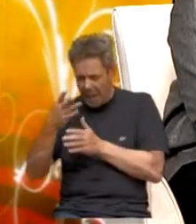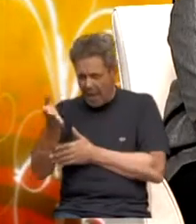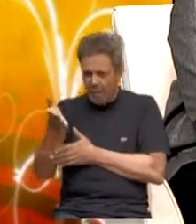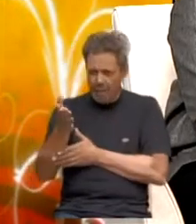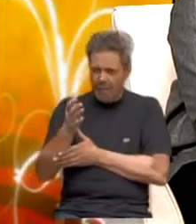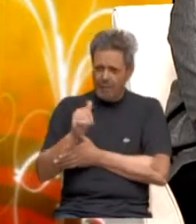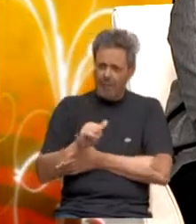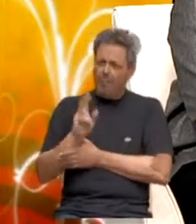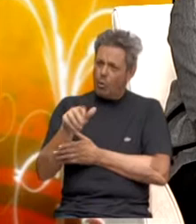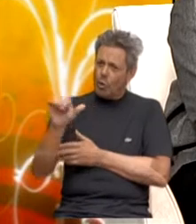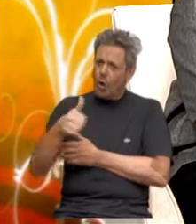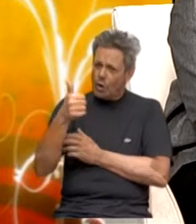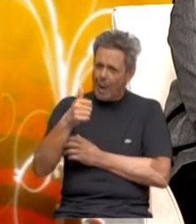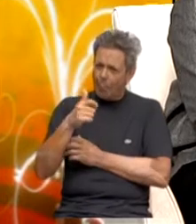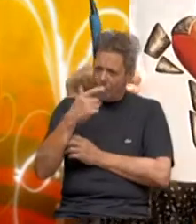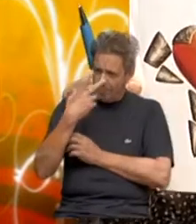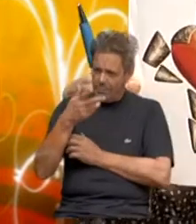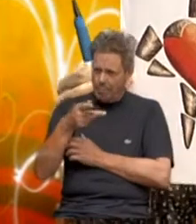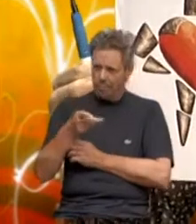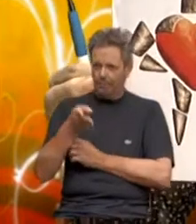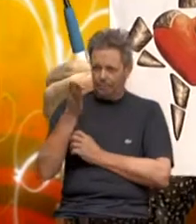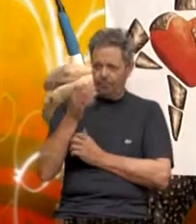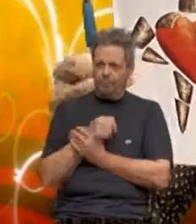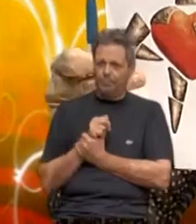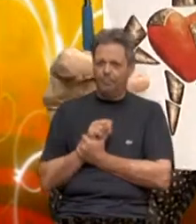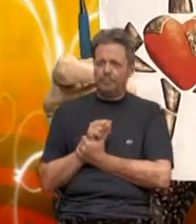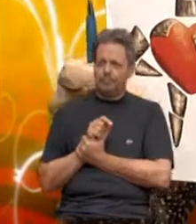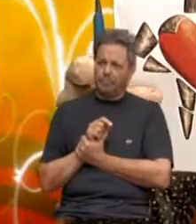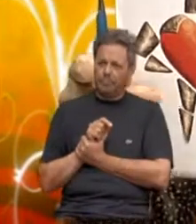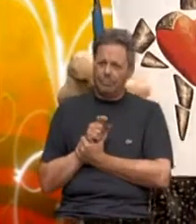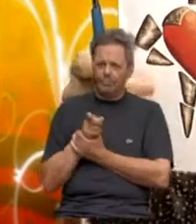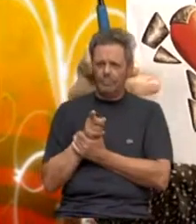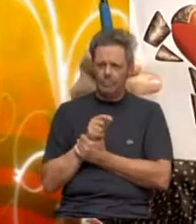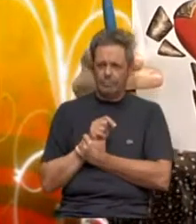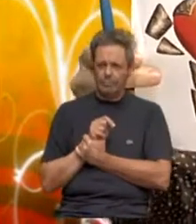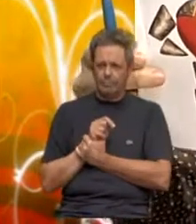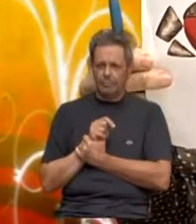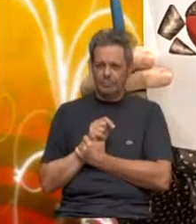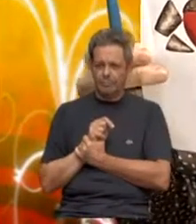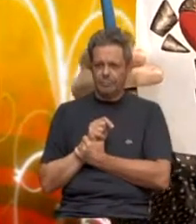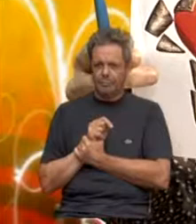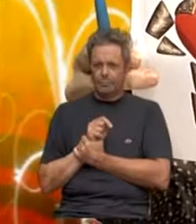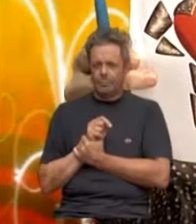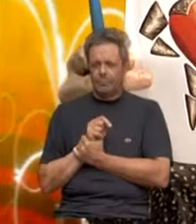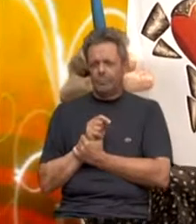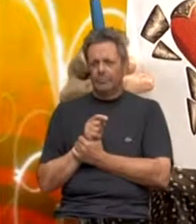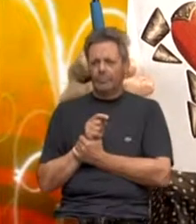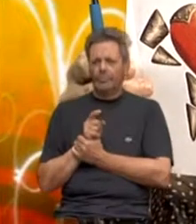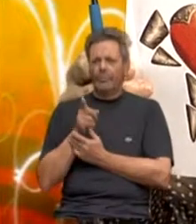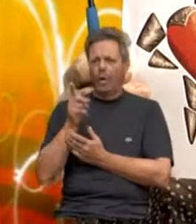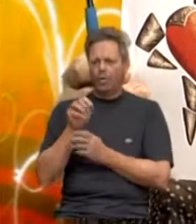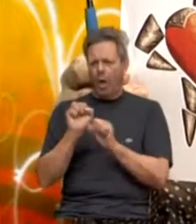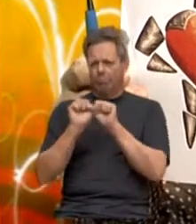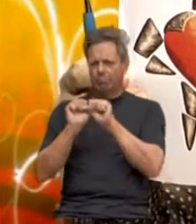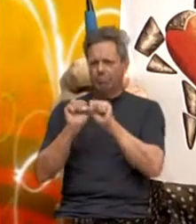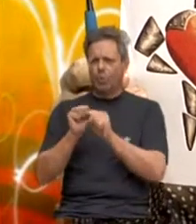jel bi još jednom poslali u eter ovaj plakatić koji je vrlo intrigantan, ovaj čovječuljak je jako intrigantan. To je dakle Čuvar